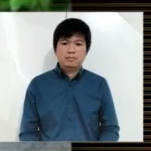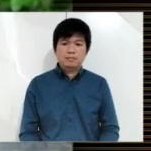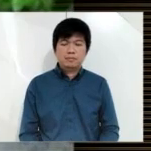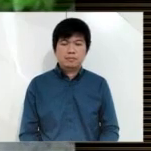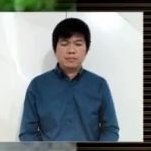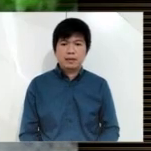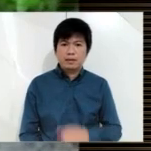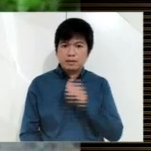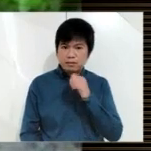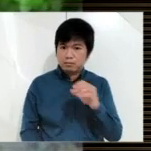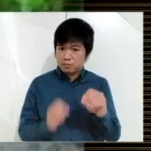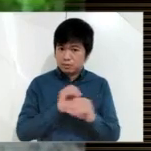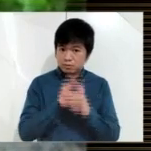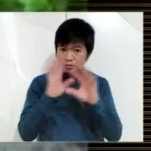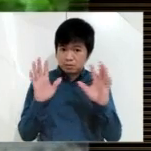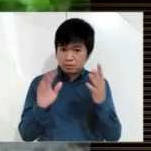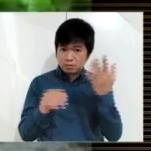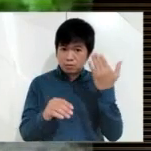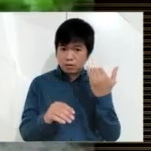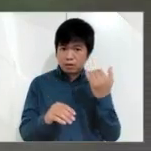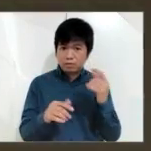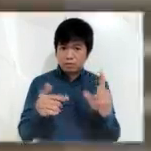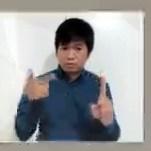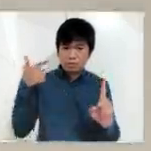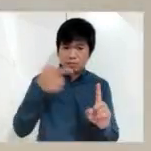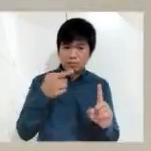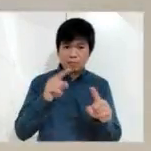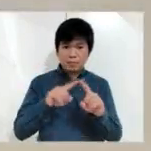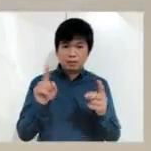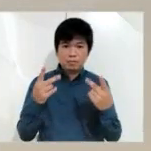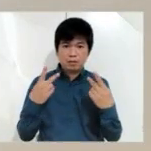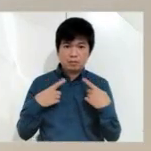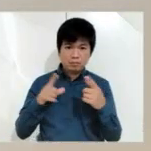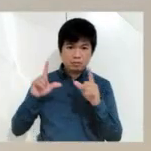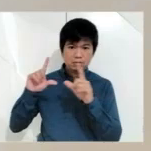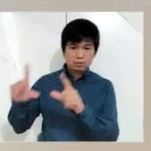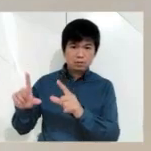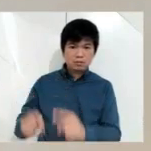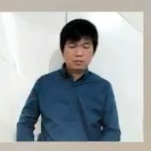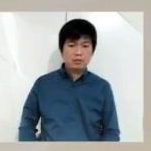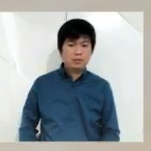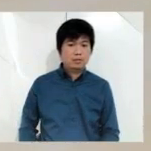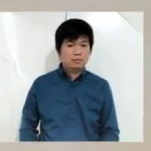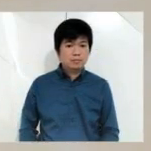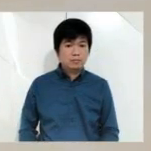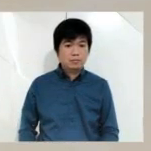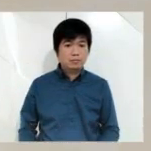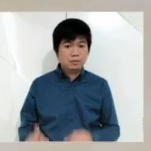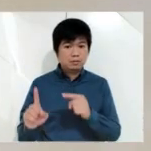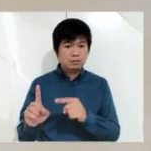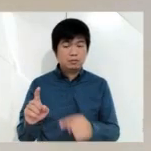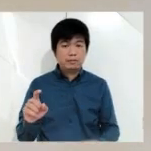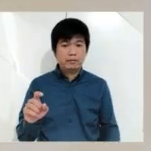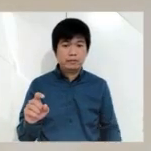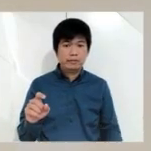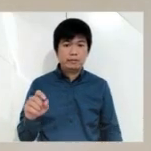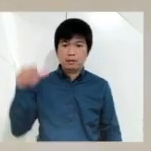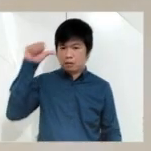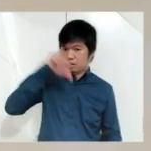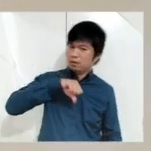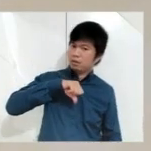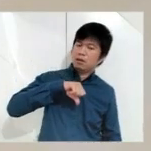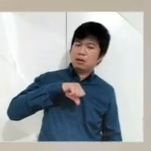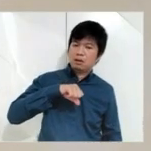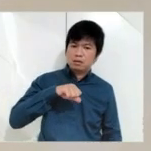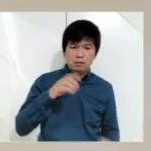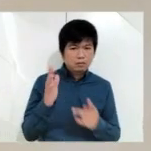ng pamamaril pero mayroon na silang persons of interest. Itong tao na ito, kung nasing ay makulit, yan ang mga sinasabi ng mga